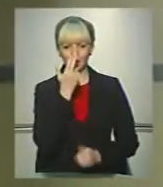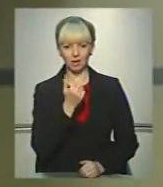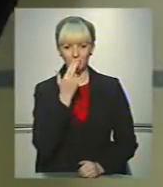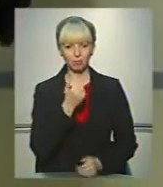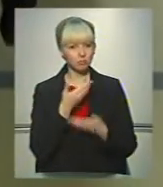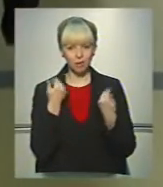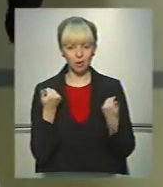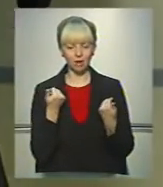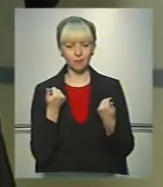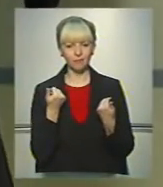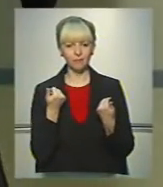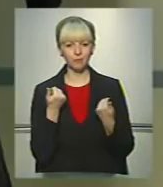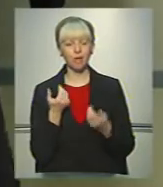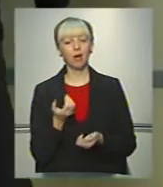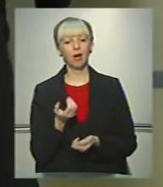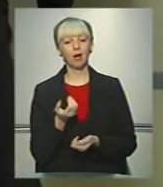Немає.